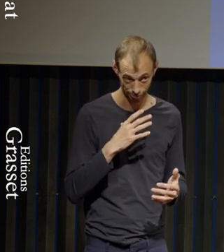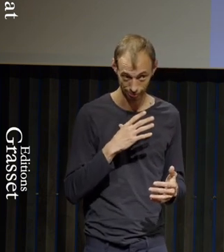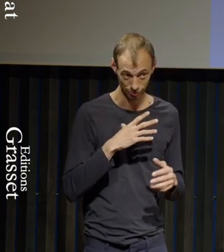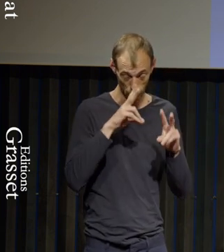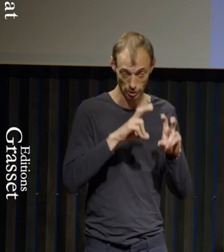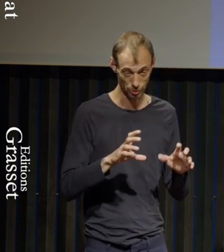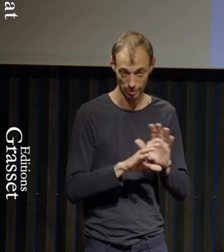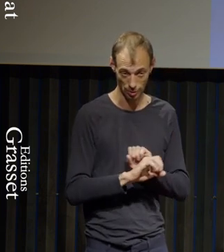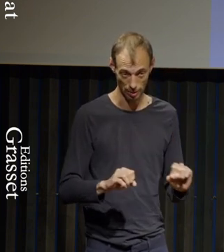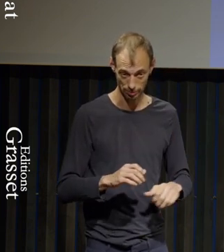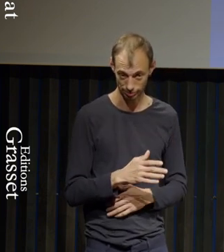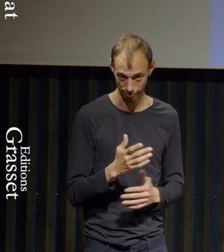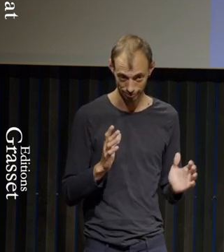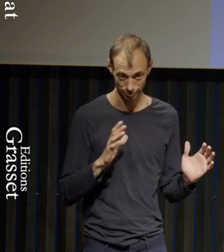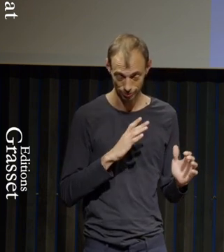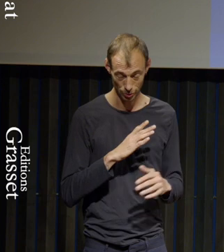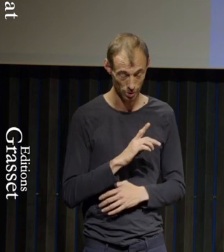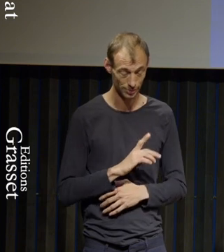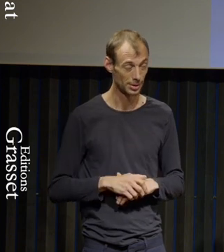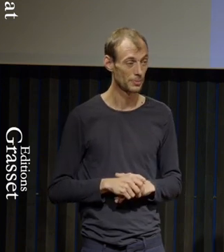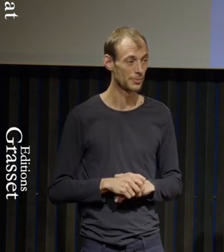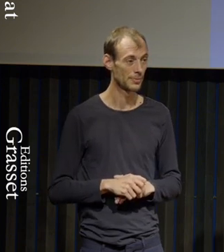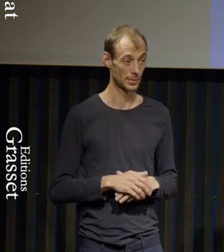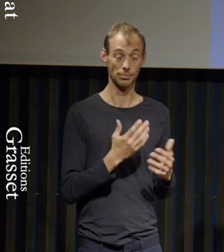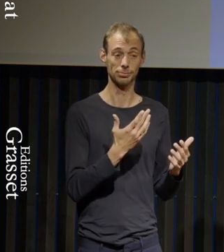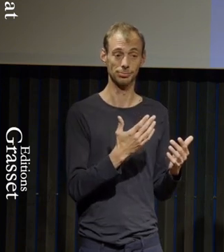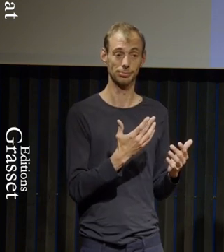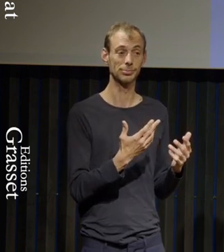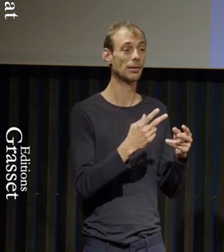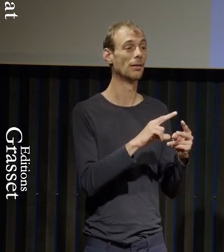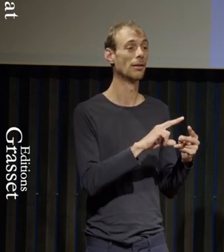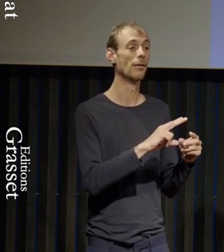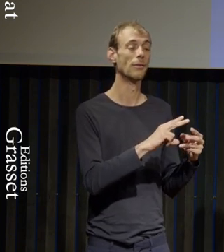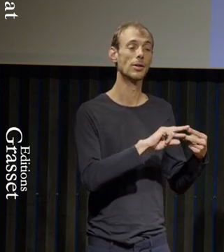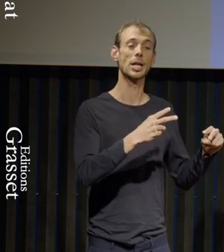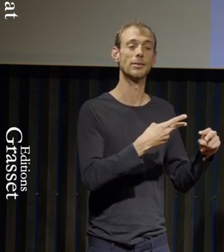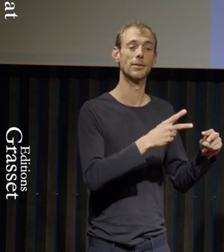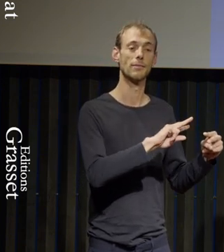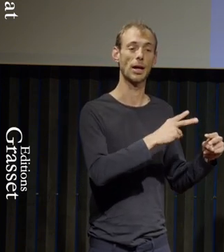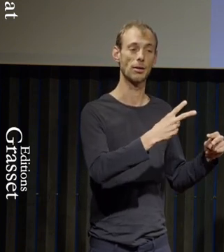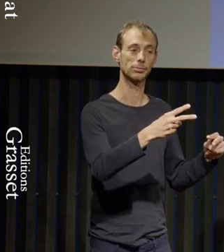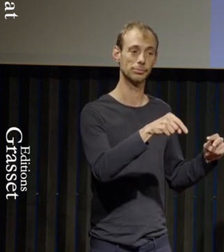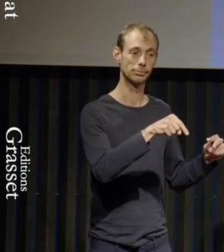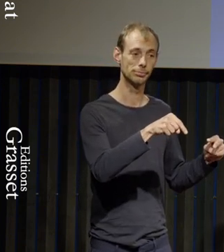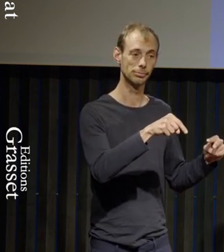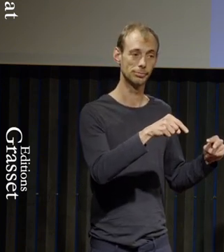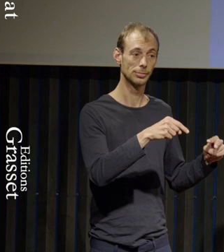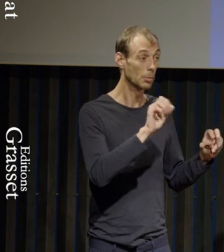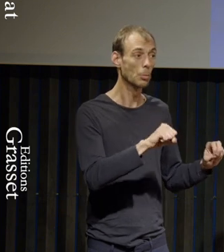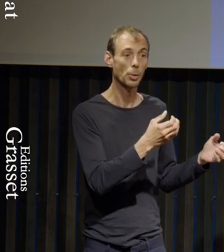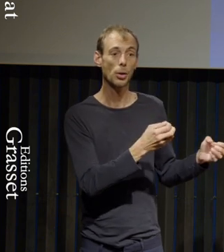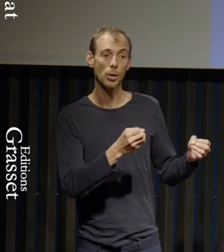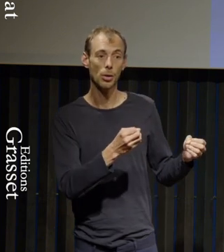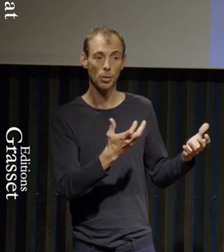montrent, par exemple, que ces variants de gènes qui nous exposent donc à être malades,